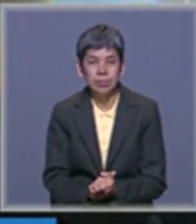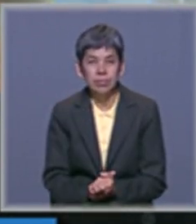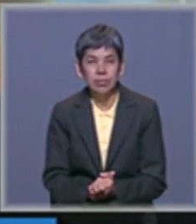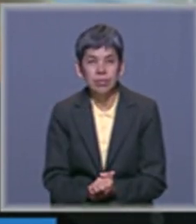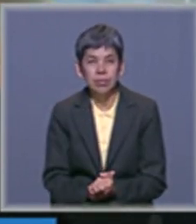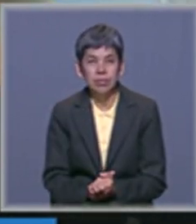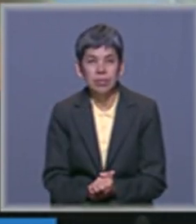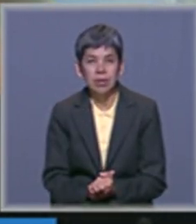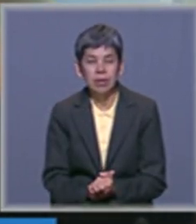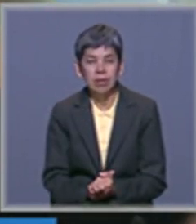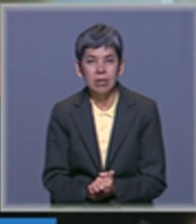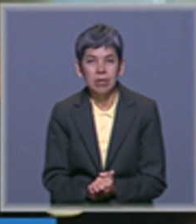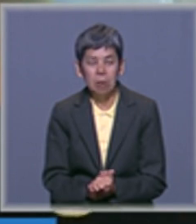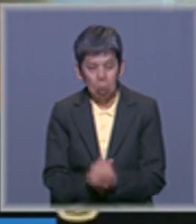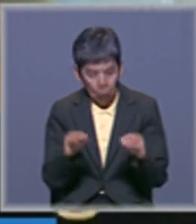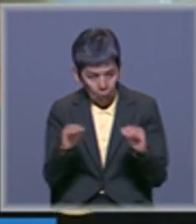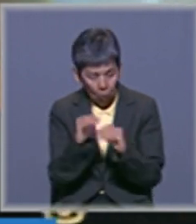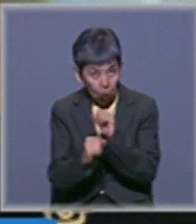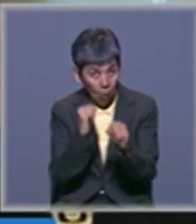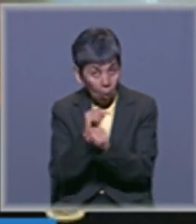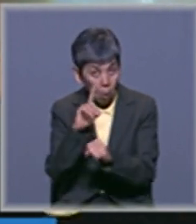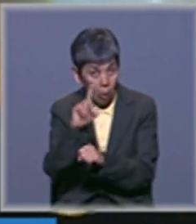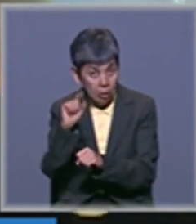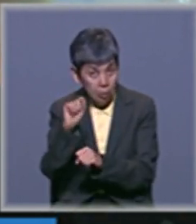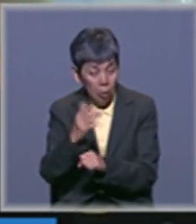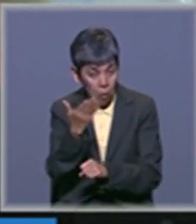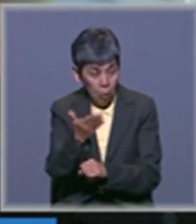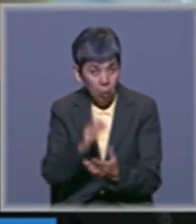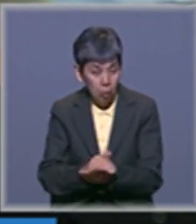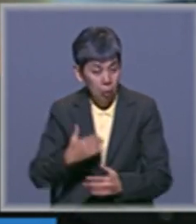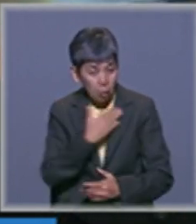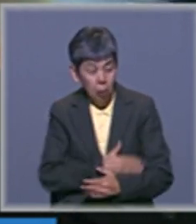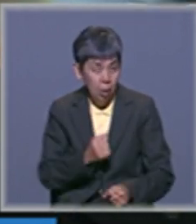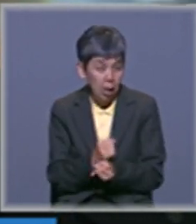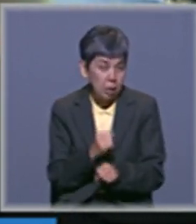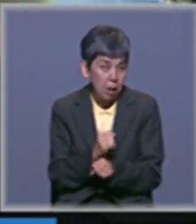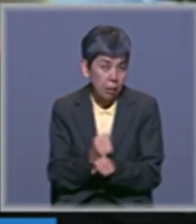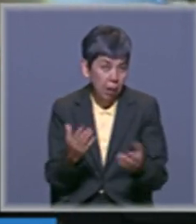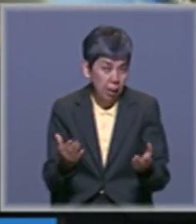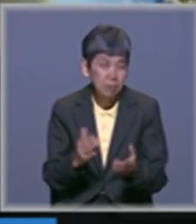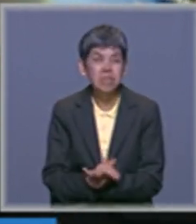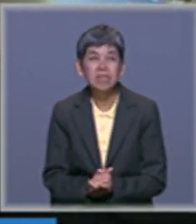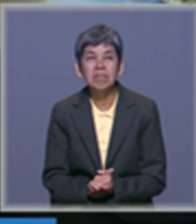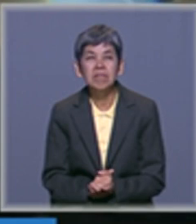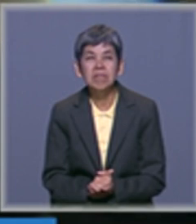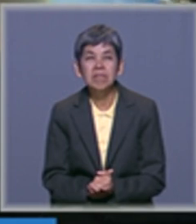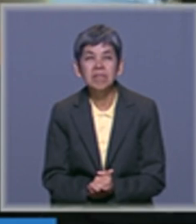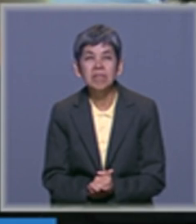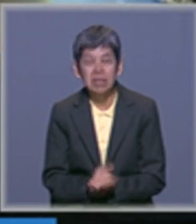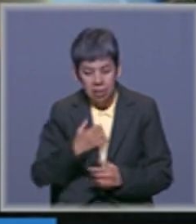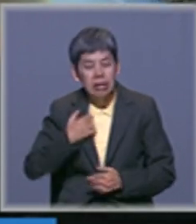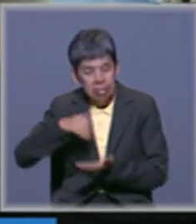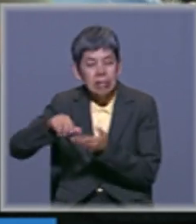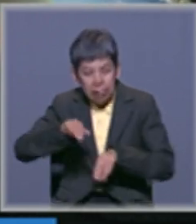แล้วโอ้โหอีก120ปีเนี่ยฮะป๋าจะดูแลยังไงสุขภาพ เขาแค่คนสงคราม